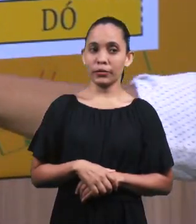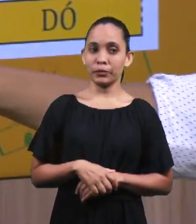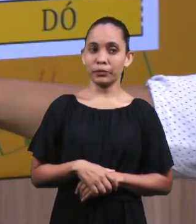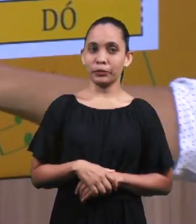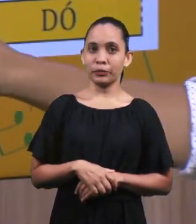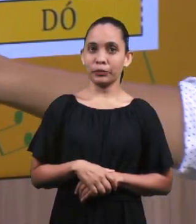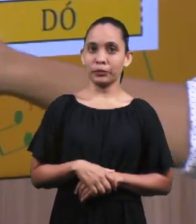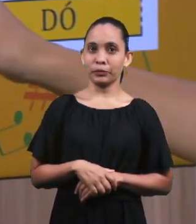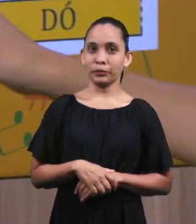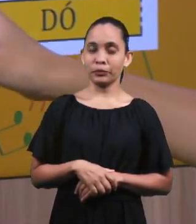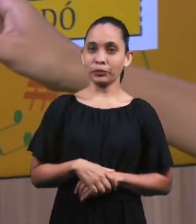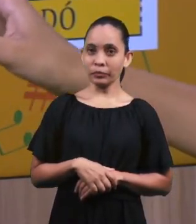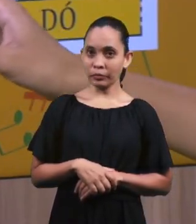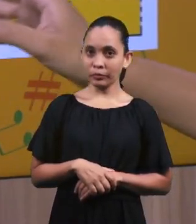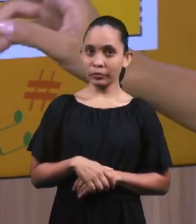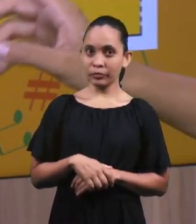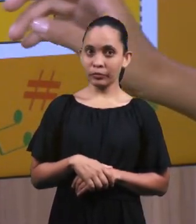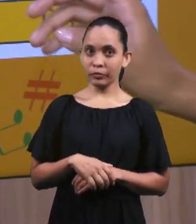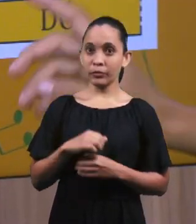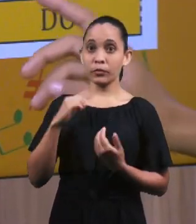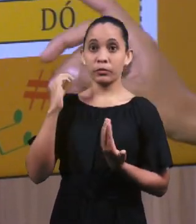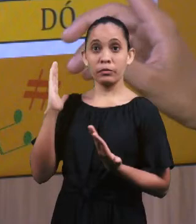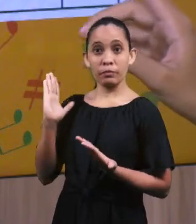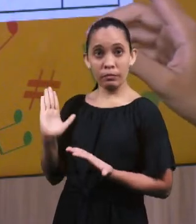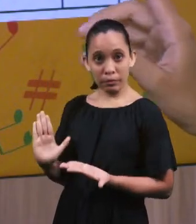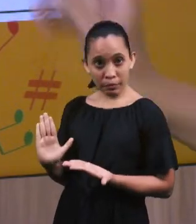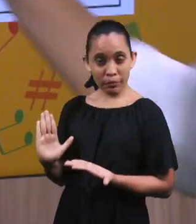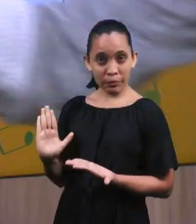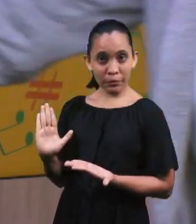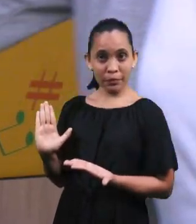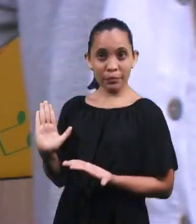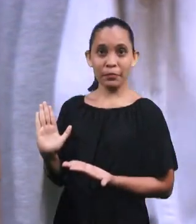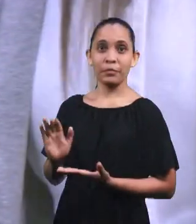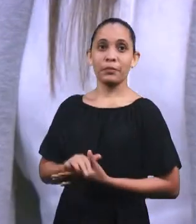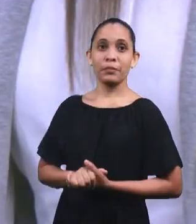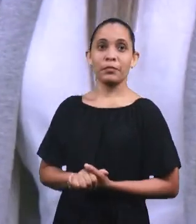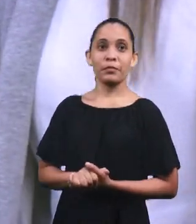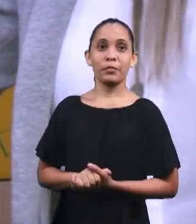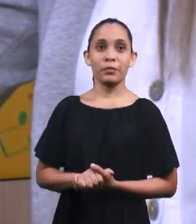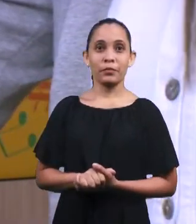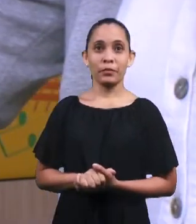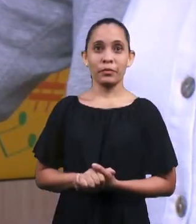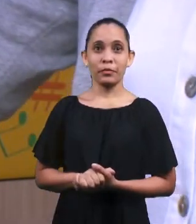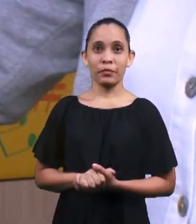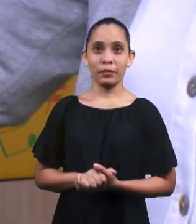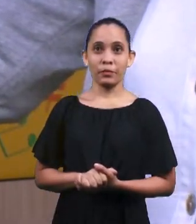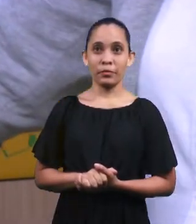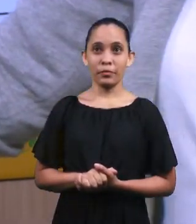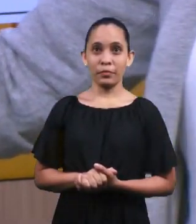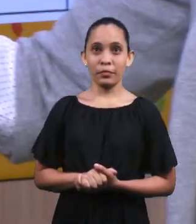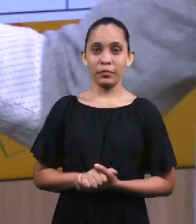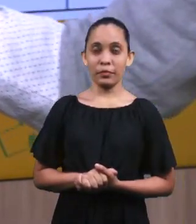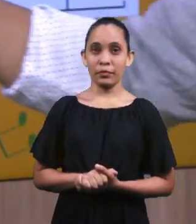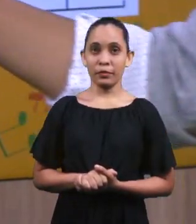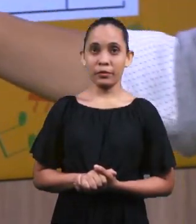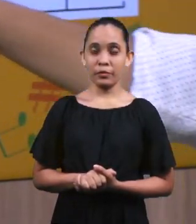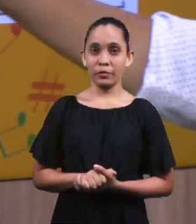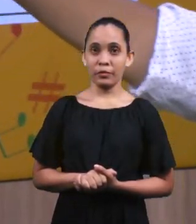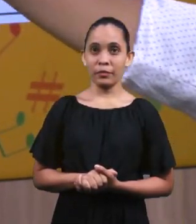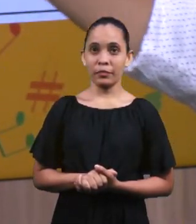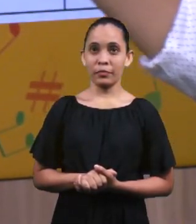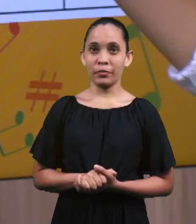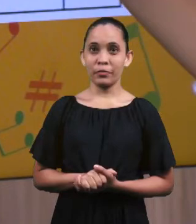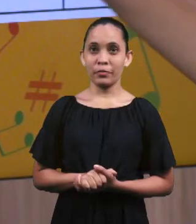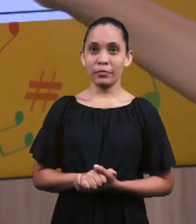ré, ré, mi, ré, dó. Dó, dó, ré, mi, sol, lá, sol,